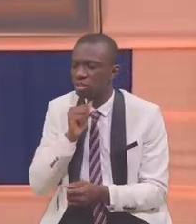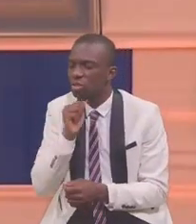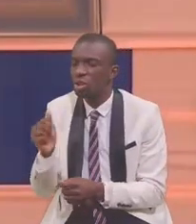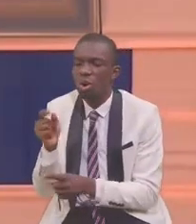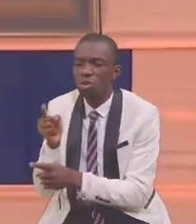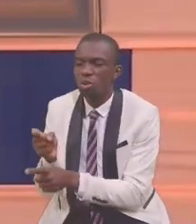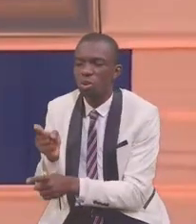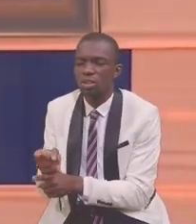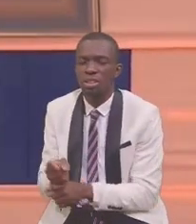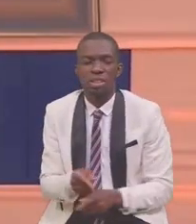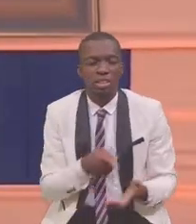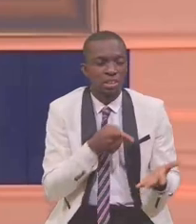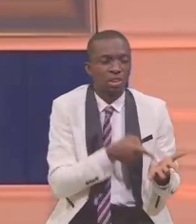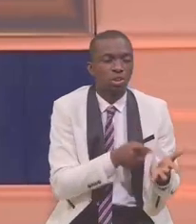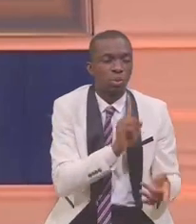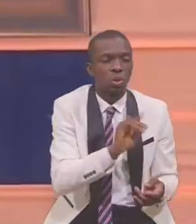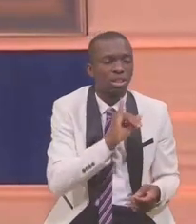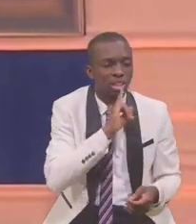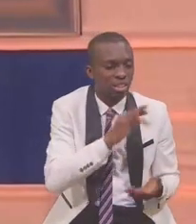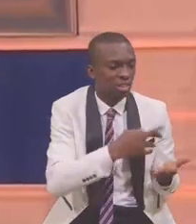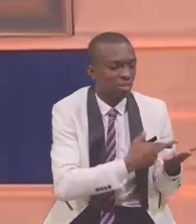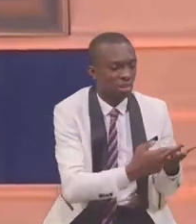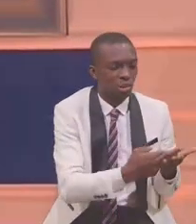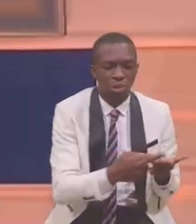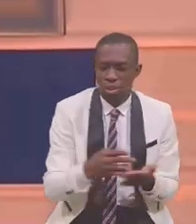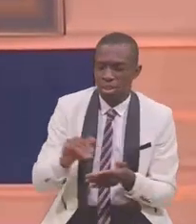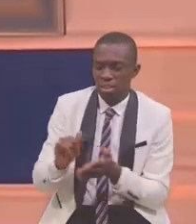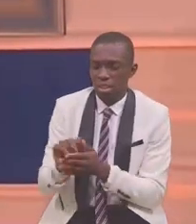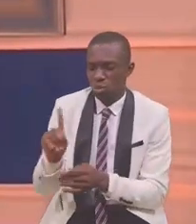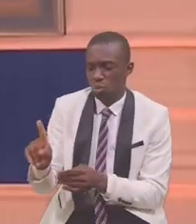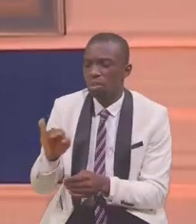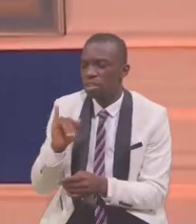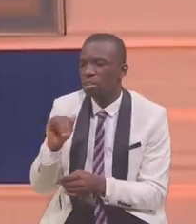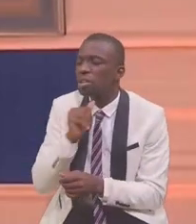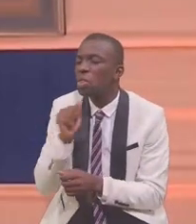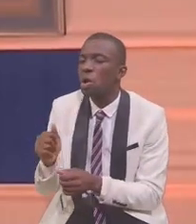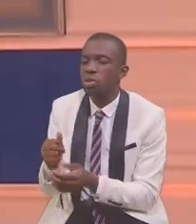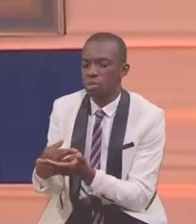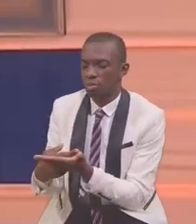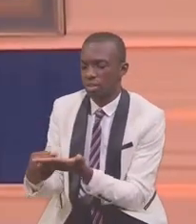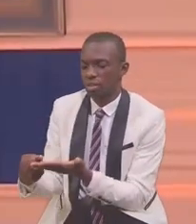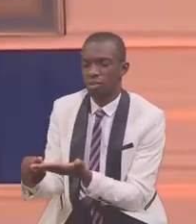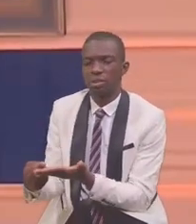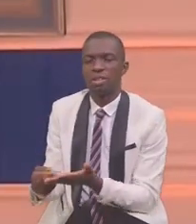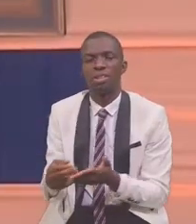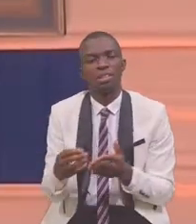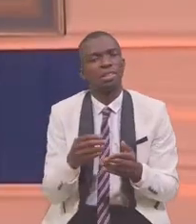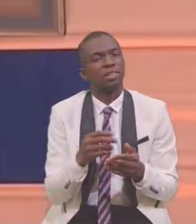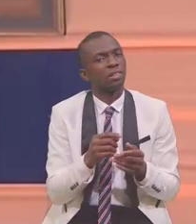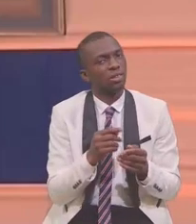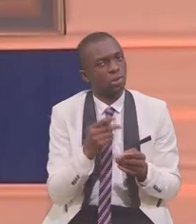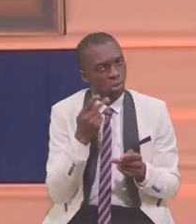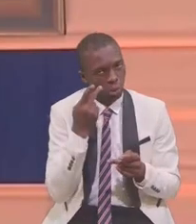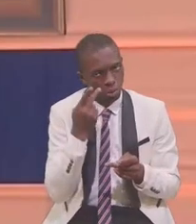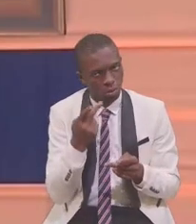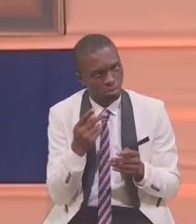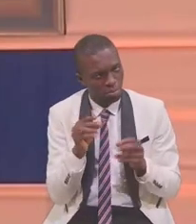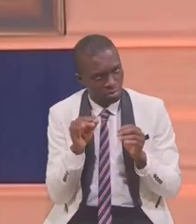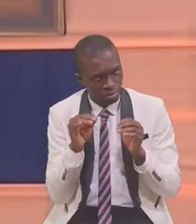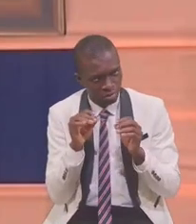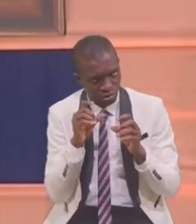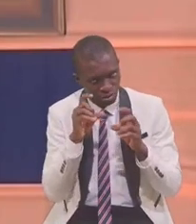juste. L'injuste va haïr le juste. Et on voit encore le verset là. Et mesurez